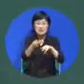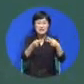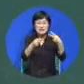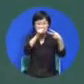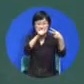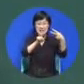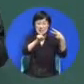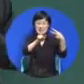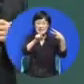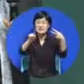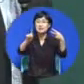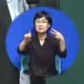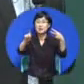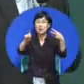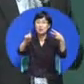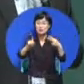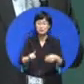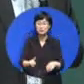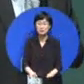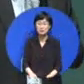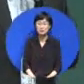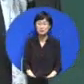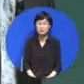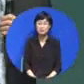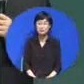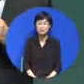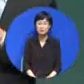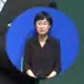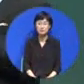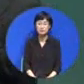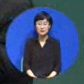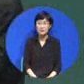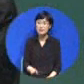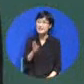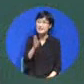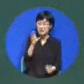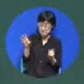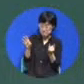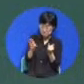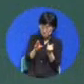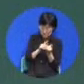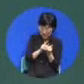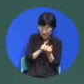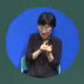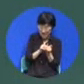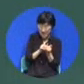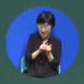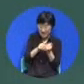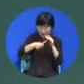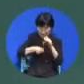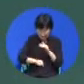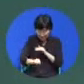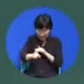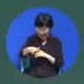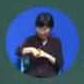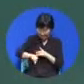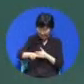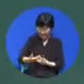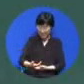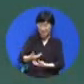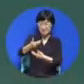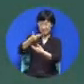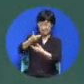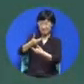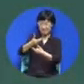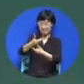1절에 10절입니다. 1 Samuel chapter 2 verse 1 to 10. 진짜 아들을 낳아서 어릴 때 성전으로 보냅니다. She really did give birth to a